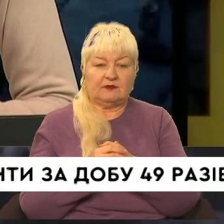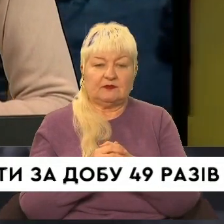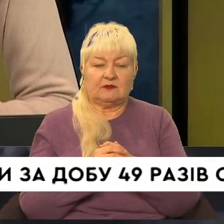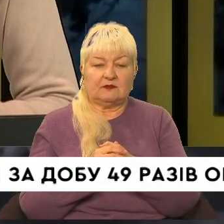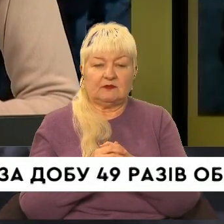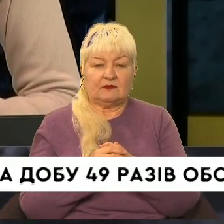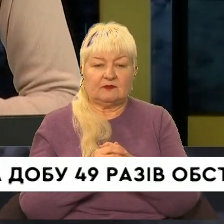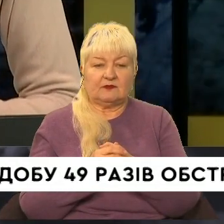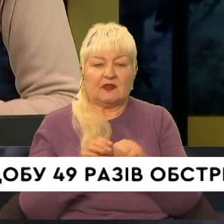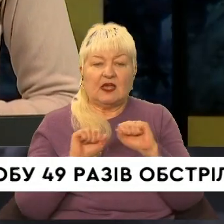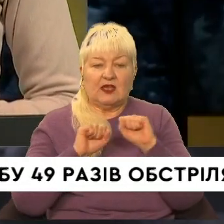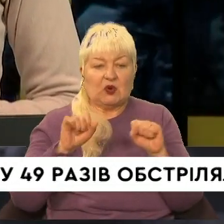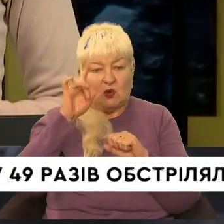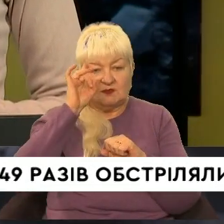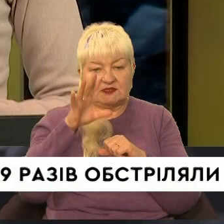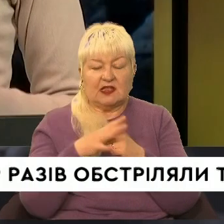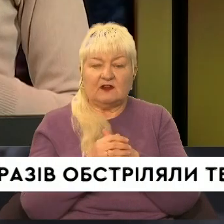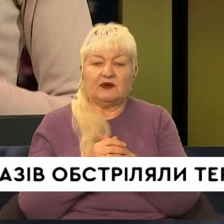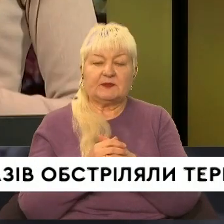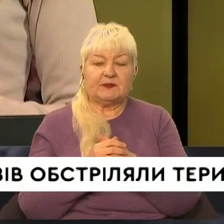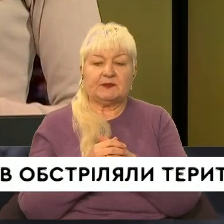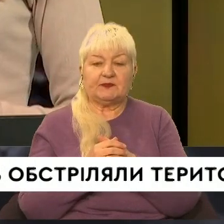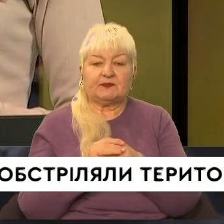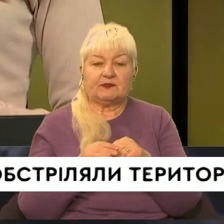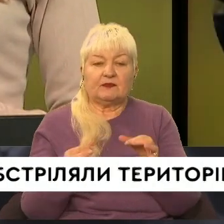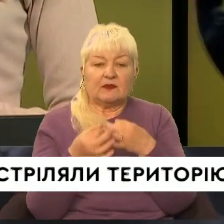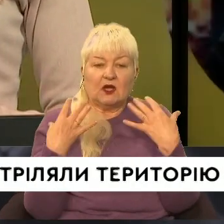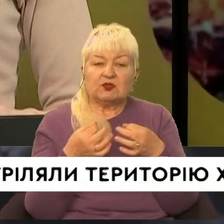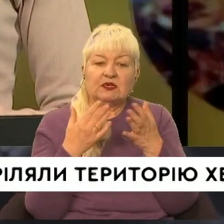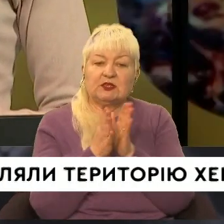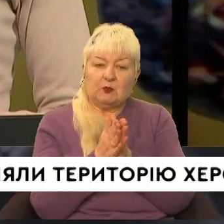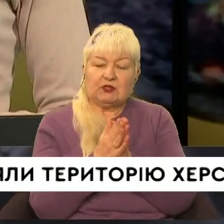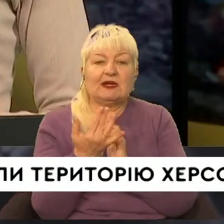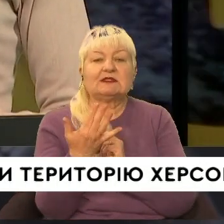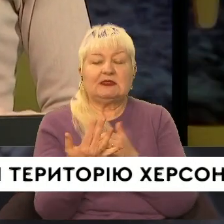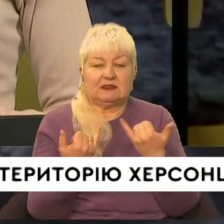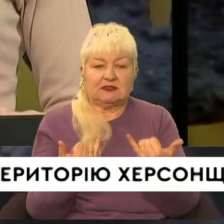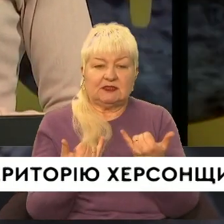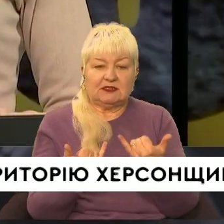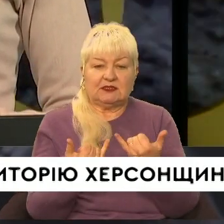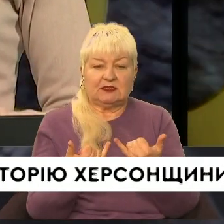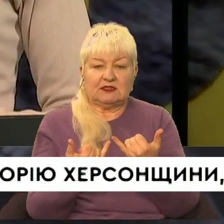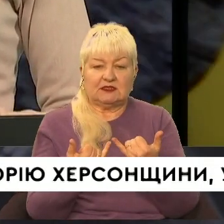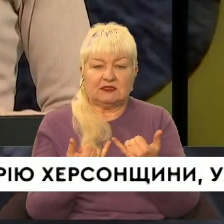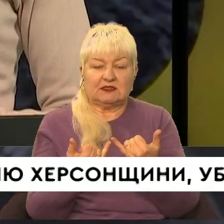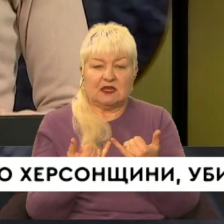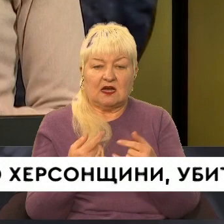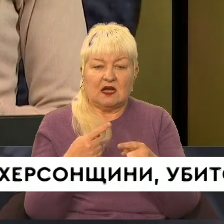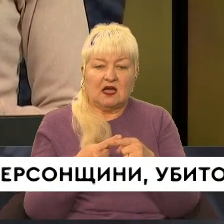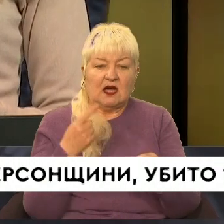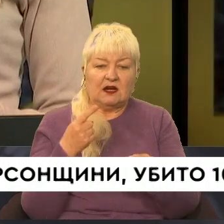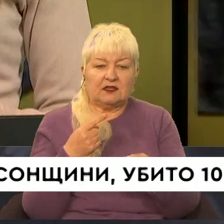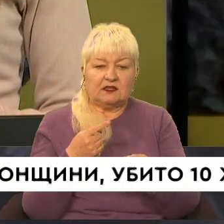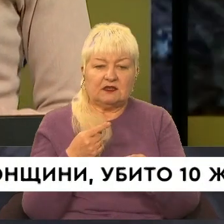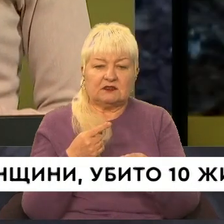Да, героям слава. Розкажіть, будь ласка, наскільки зараз зріс попит на пальне, враховуючи,